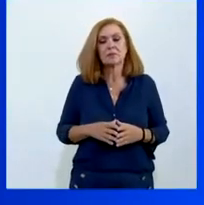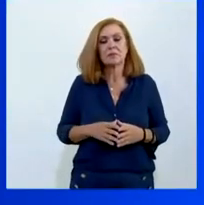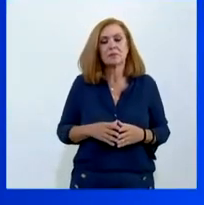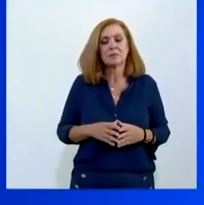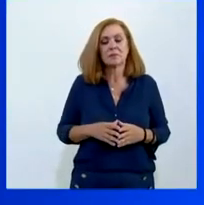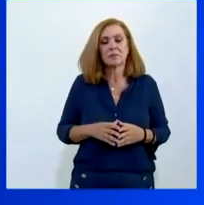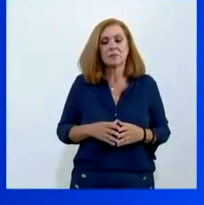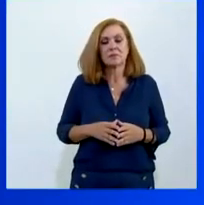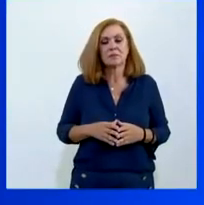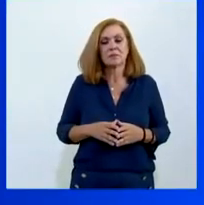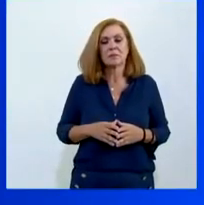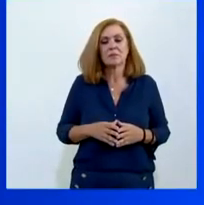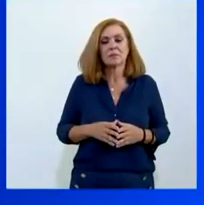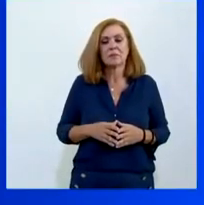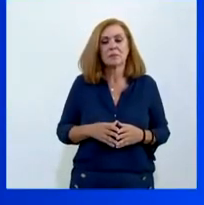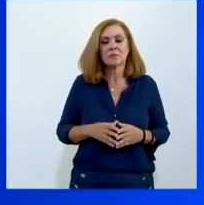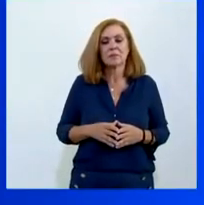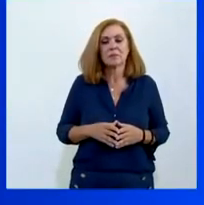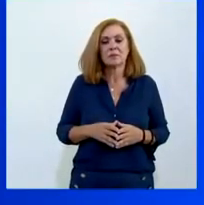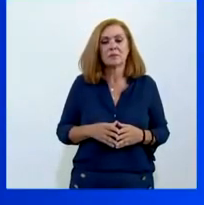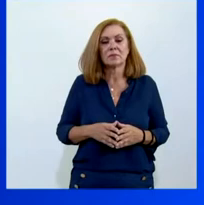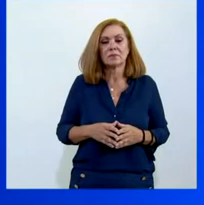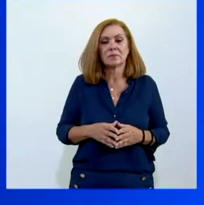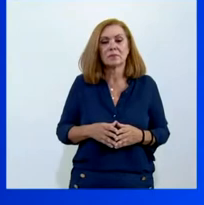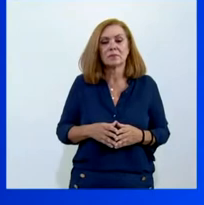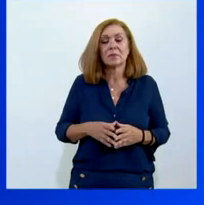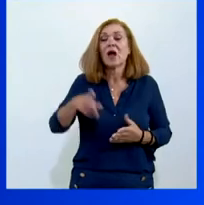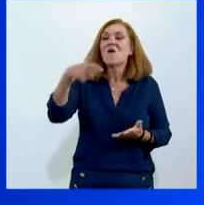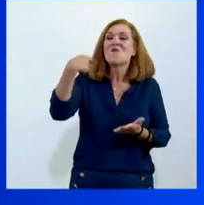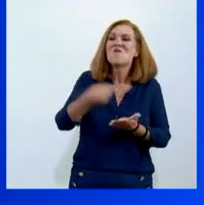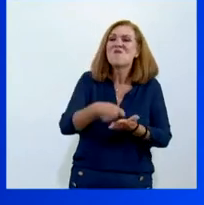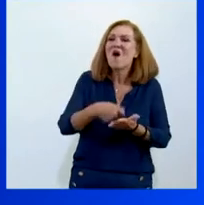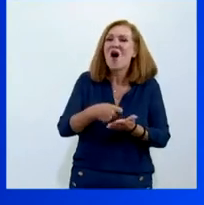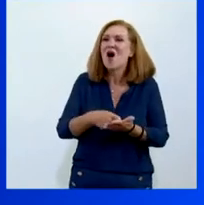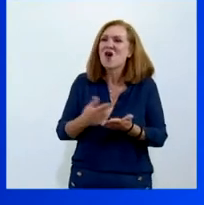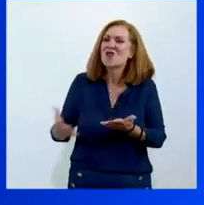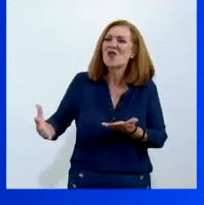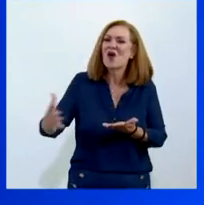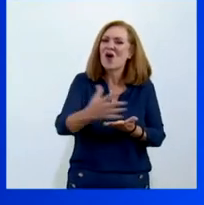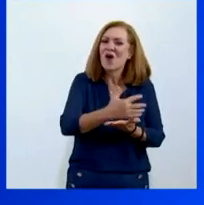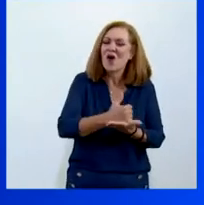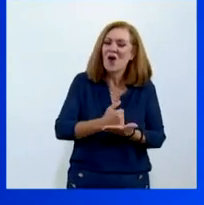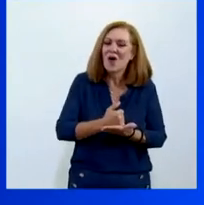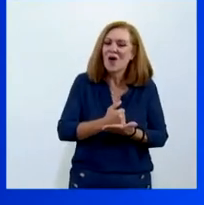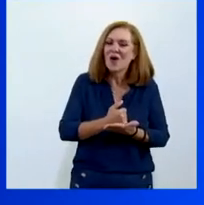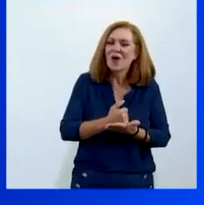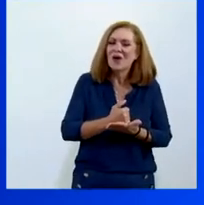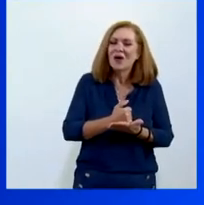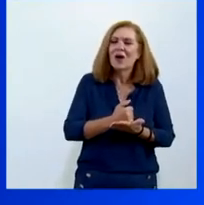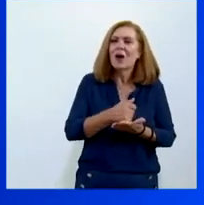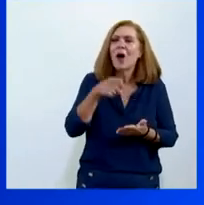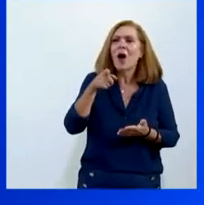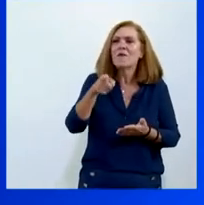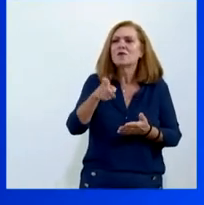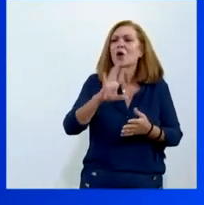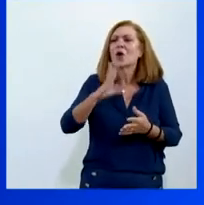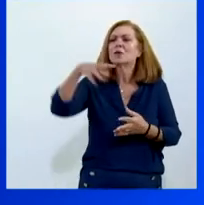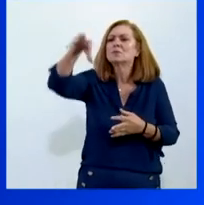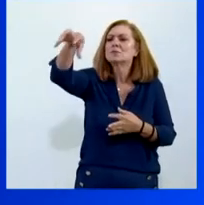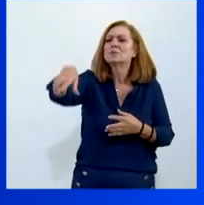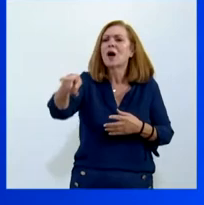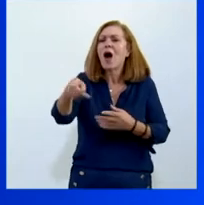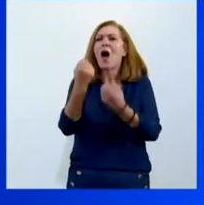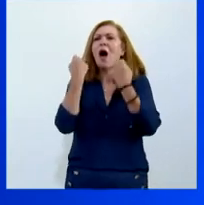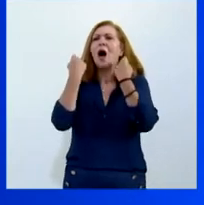η εισπράξη των φόρων είναι αντικείμενο μιας ανεξάρτητης αρχής